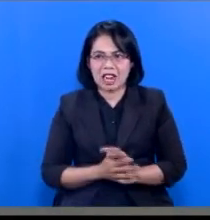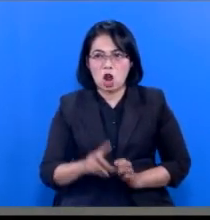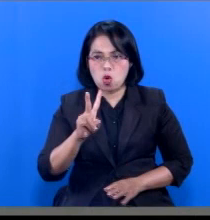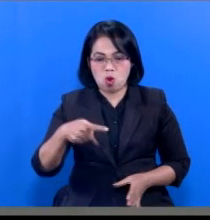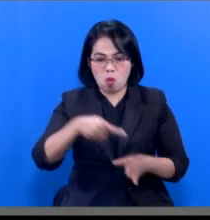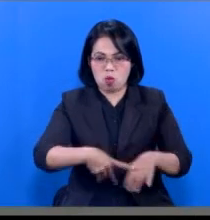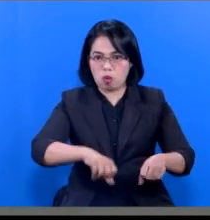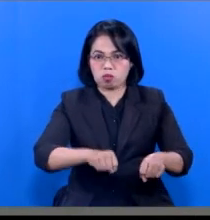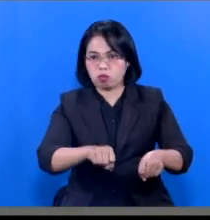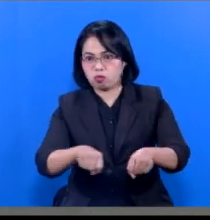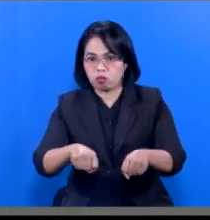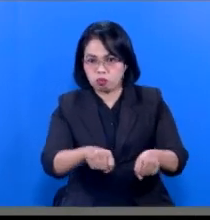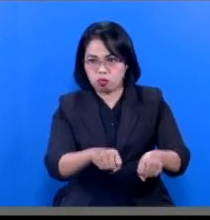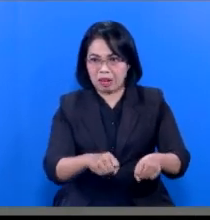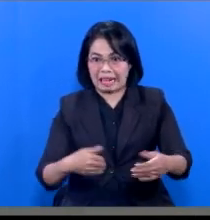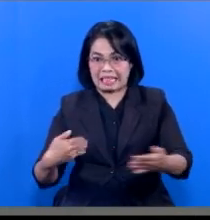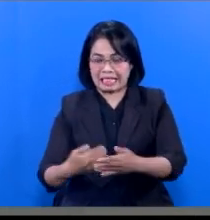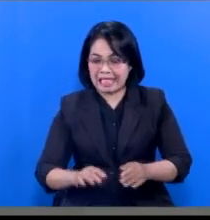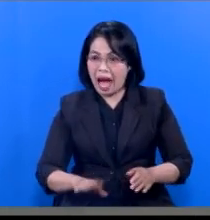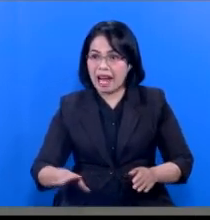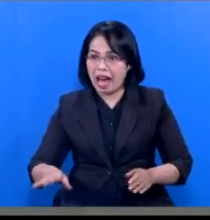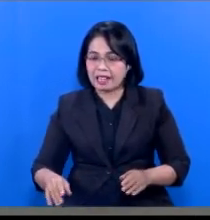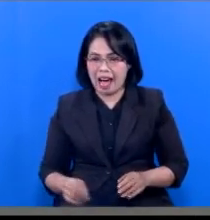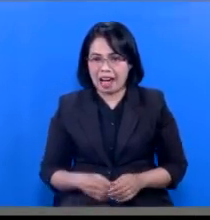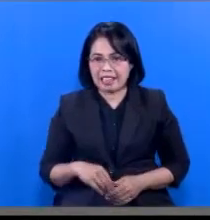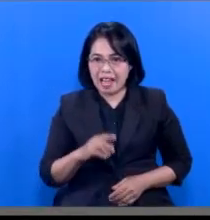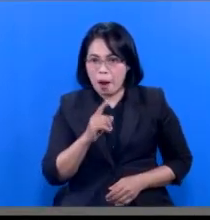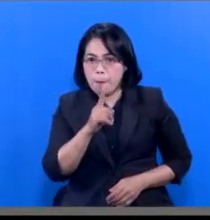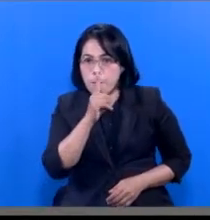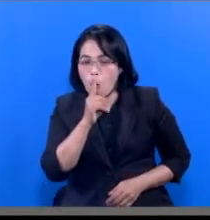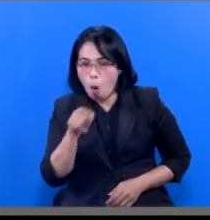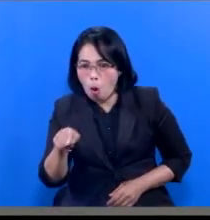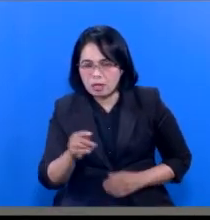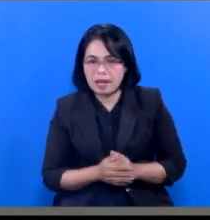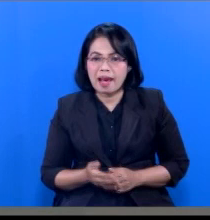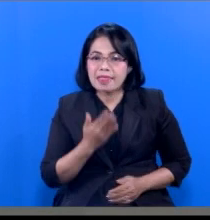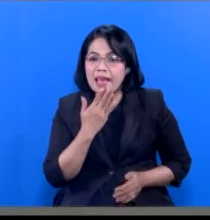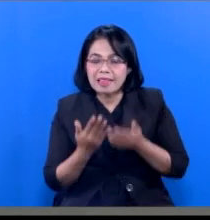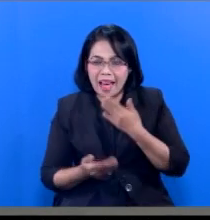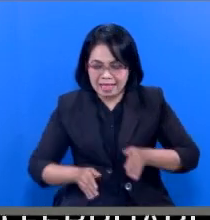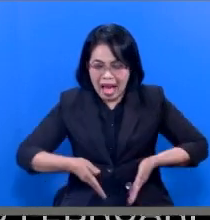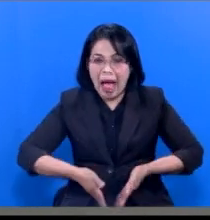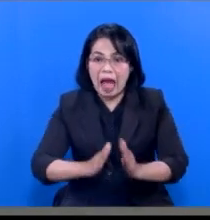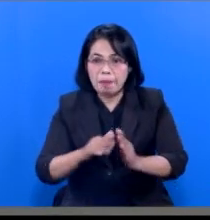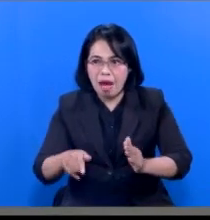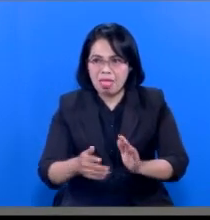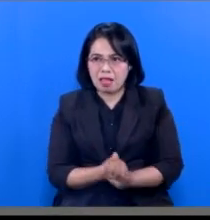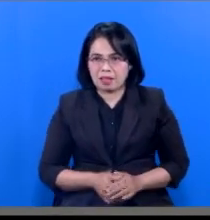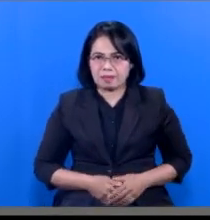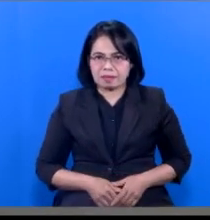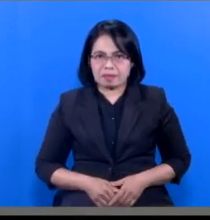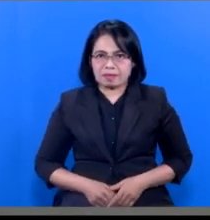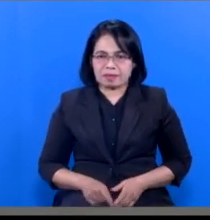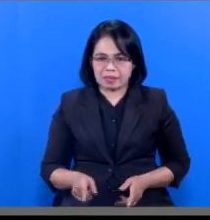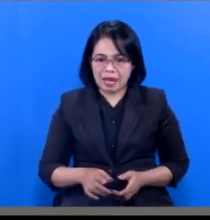motor menghampiri korban yang masih anak-anak sambil pura-pura menanyakan alamat. Tiba-tiba seorang pelaku merampas telepon genggam yang ada di kantong jaket